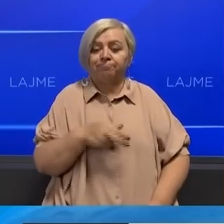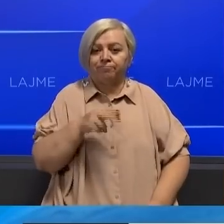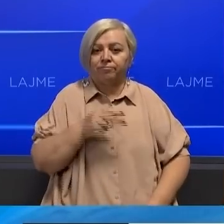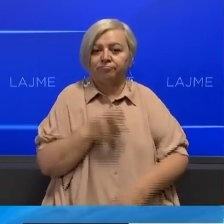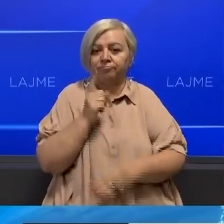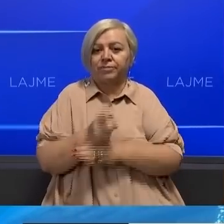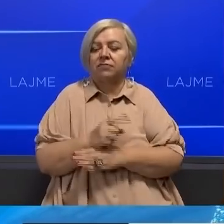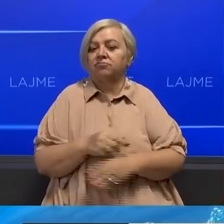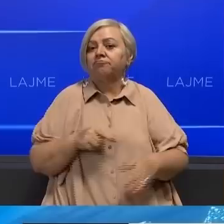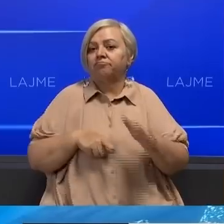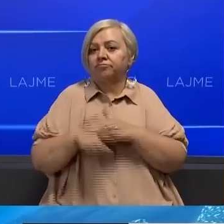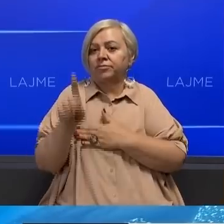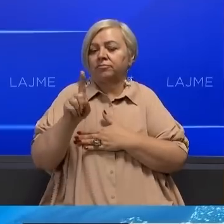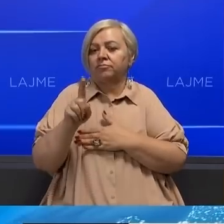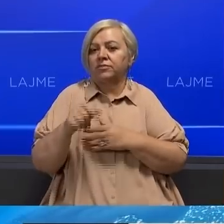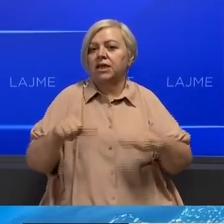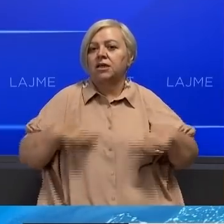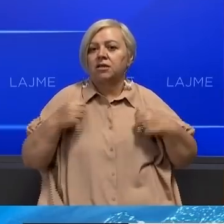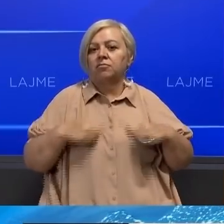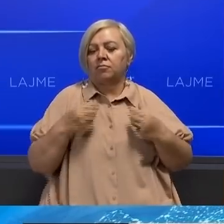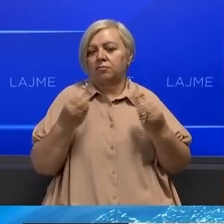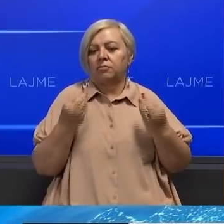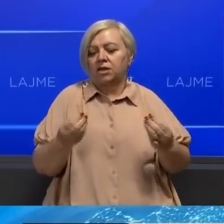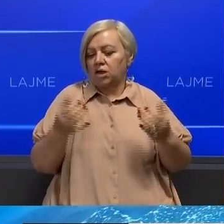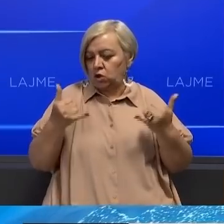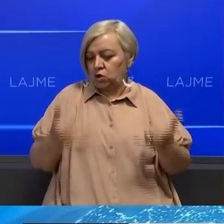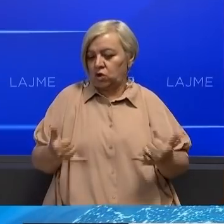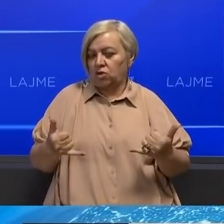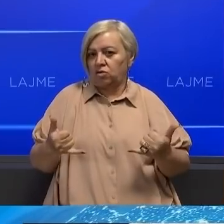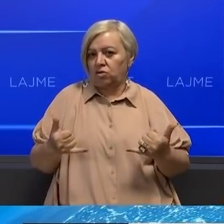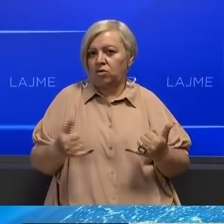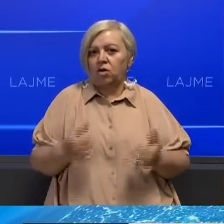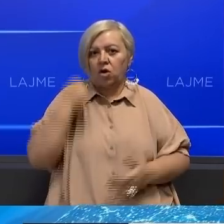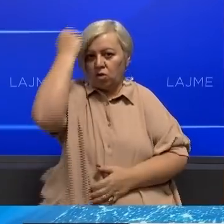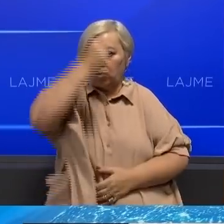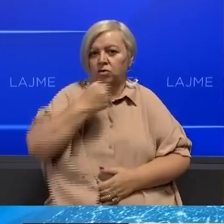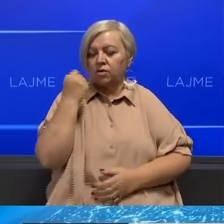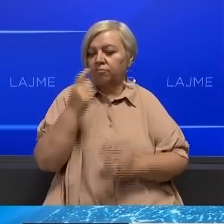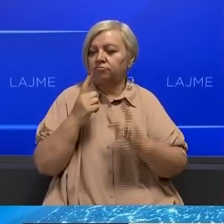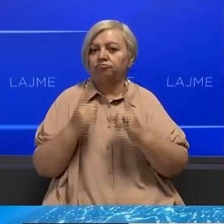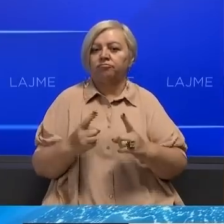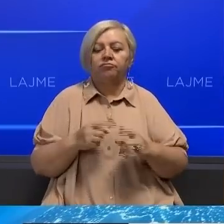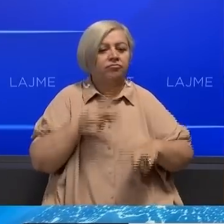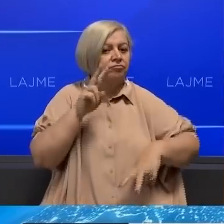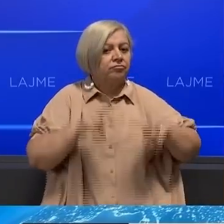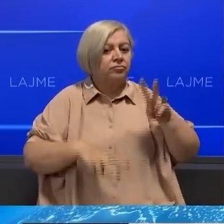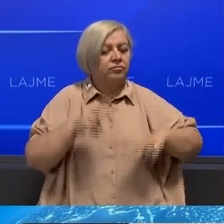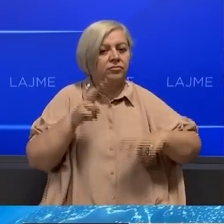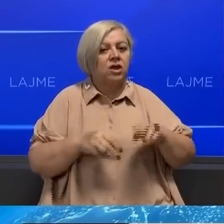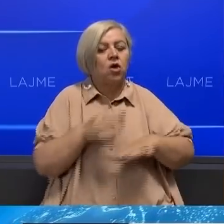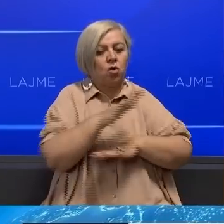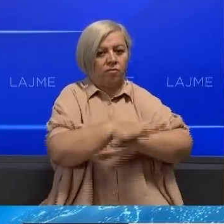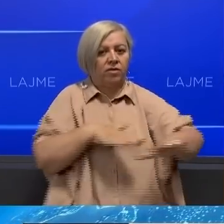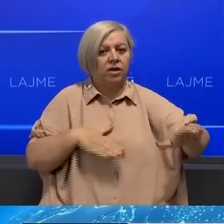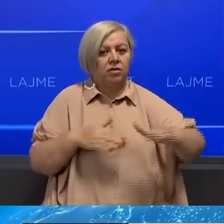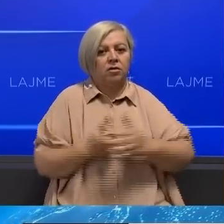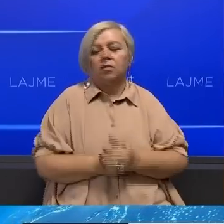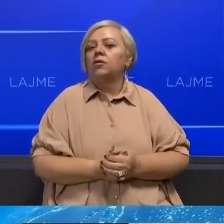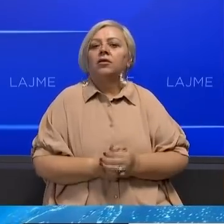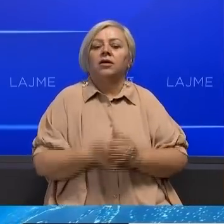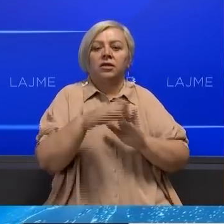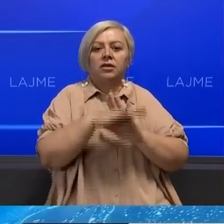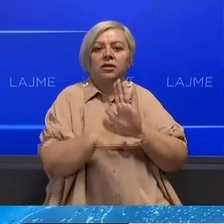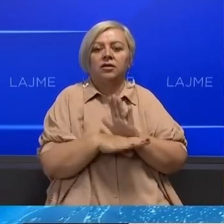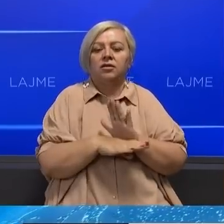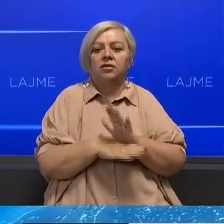të mërgonte për një jetë më të mirë. Sot kur ai po qëndron në Kosovë, vizitoi ndërtesën e institucionit më të lartë